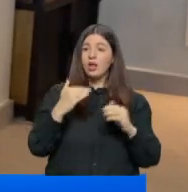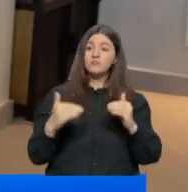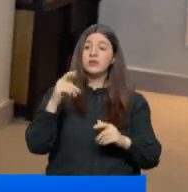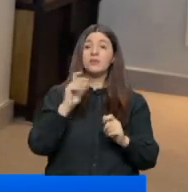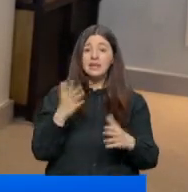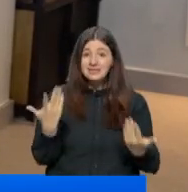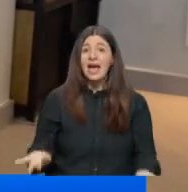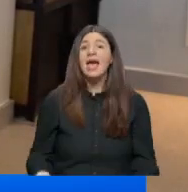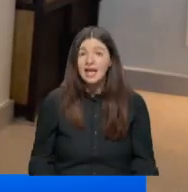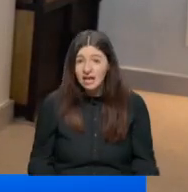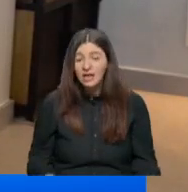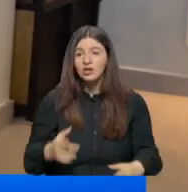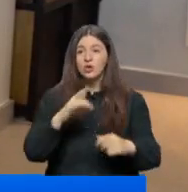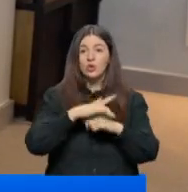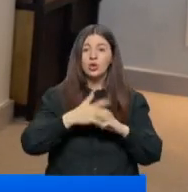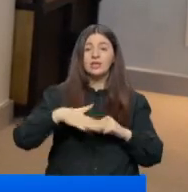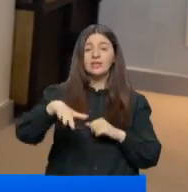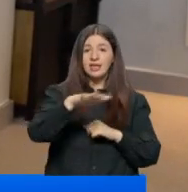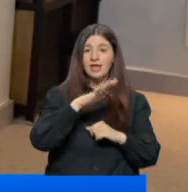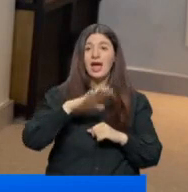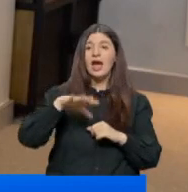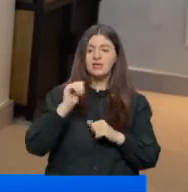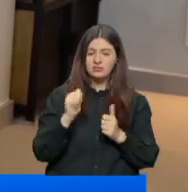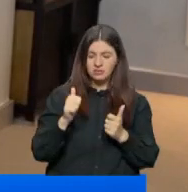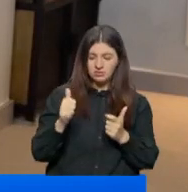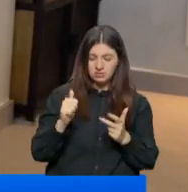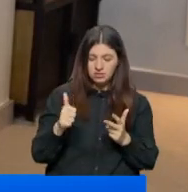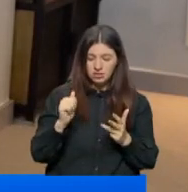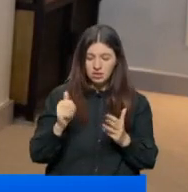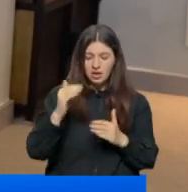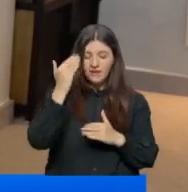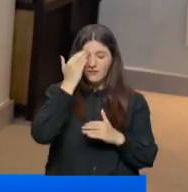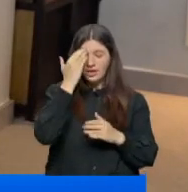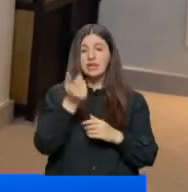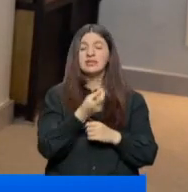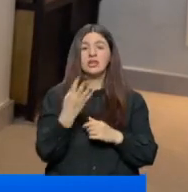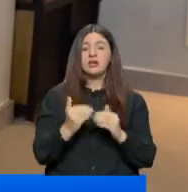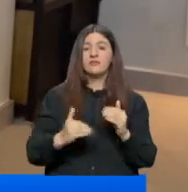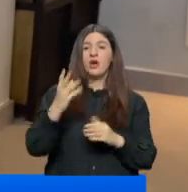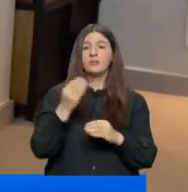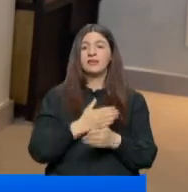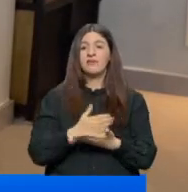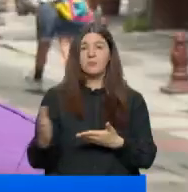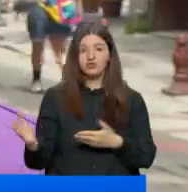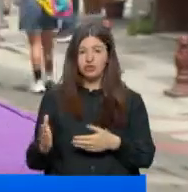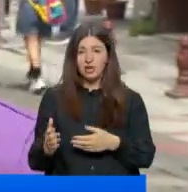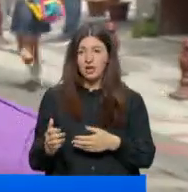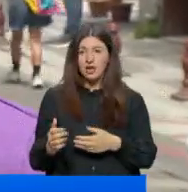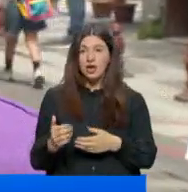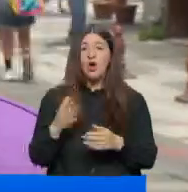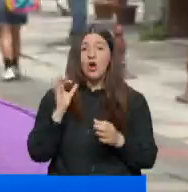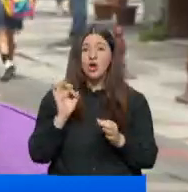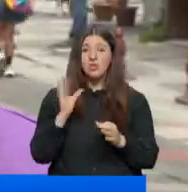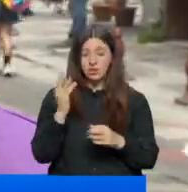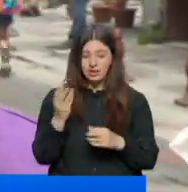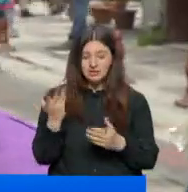arttırılmazsa şayet ülkemizde her geçen gün yoksul sayısı artmaya devam edecektir. Önemli olan